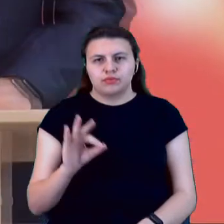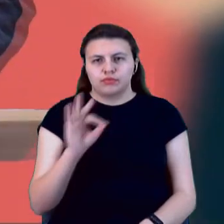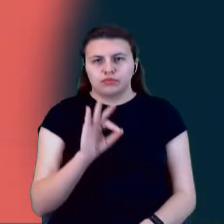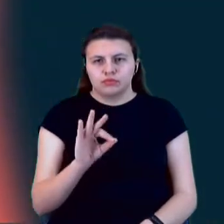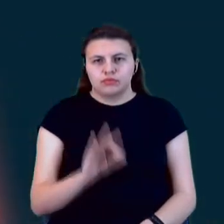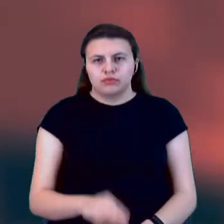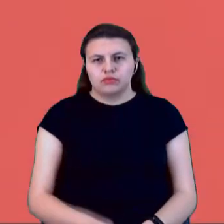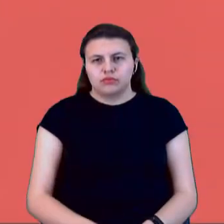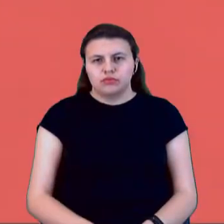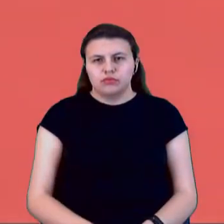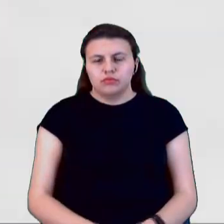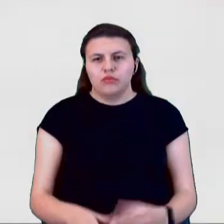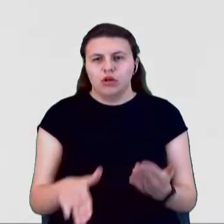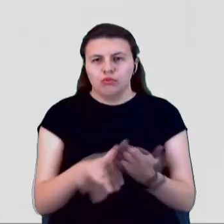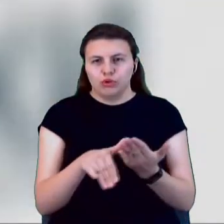помощи